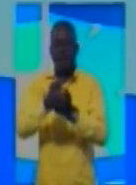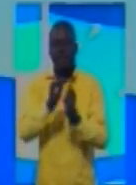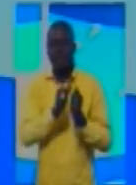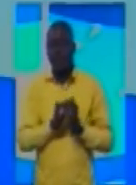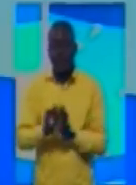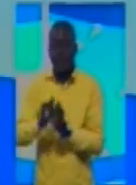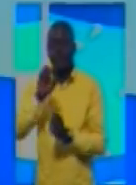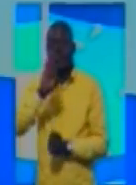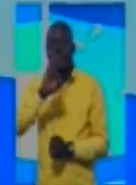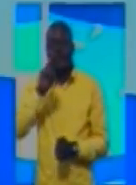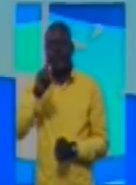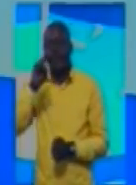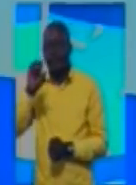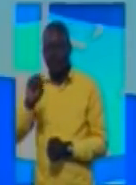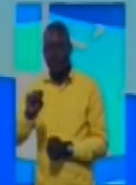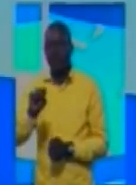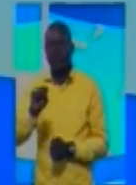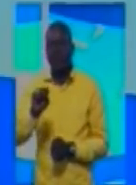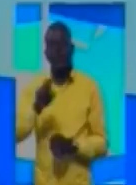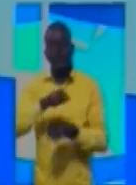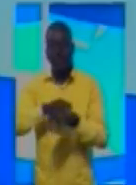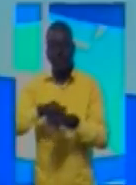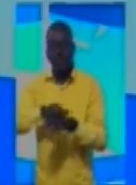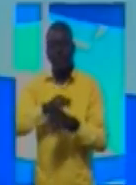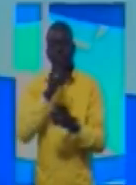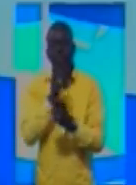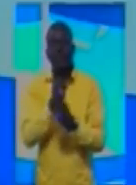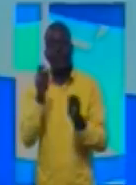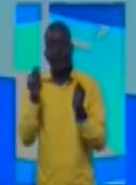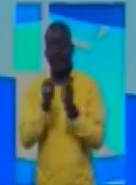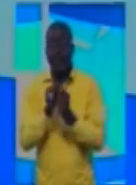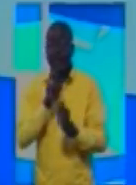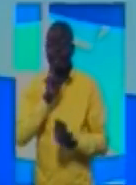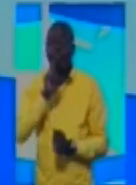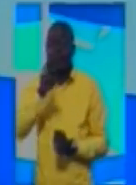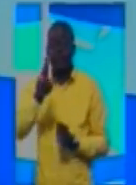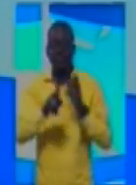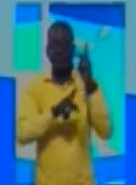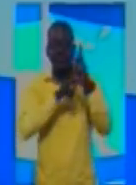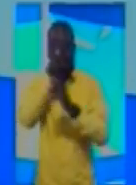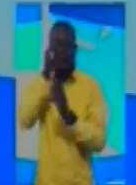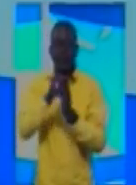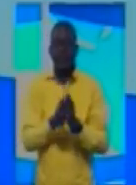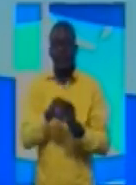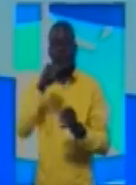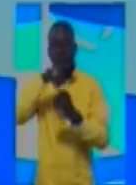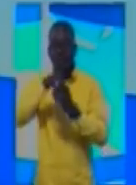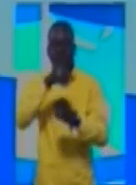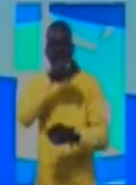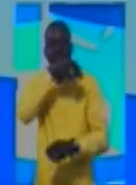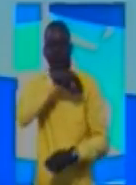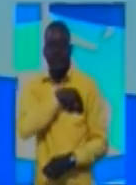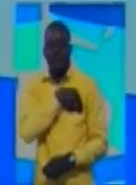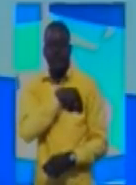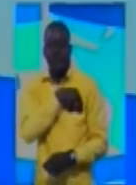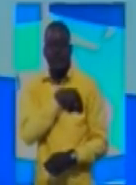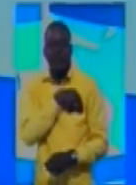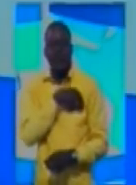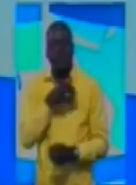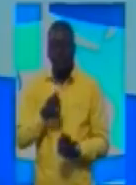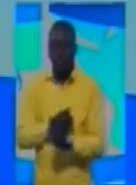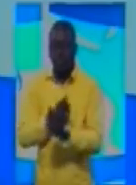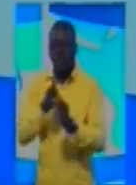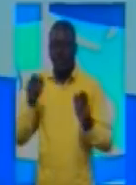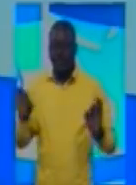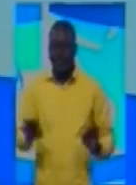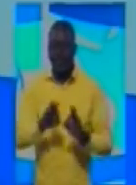de défense et de sécurité et sur la collaboration effective des populations dans ces missions. Nous suivons la cérémonie de